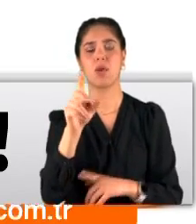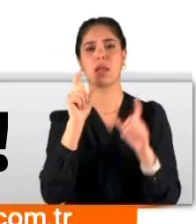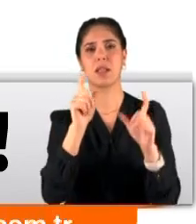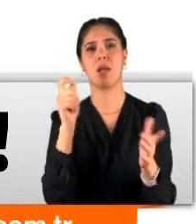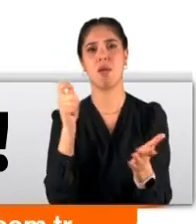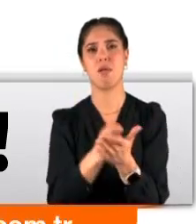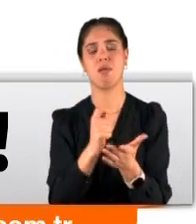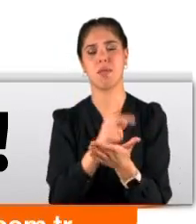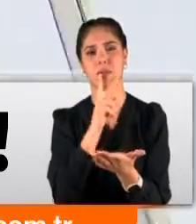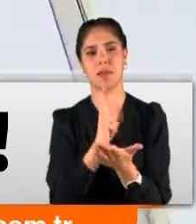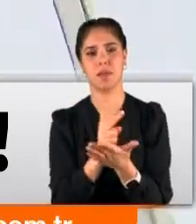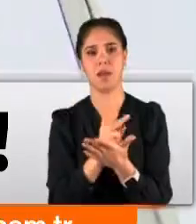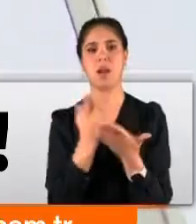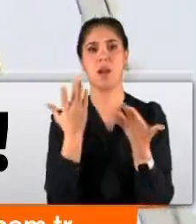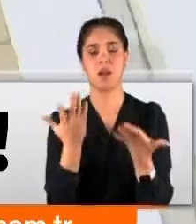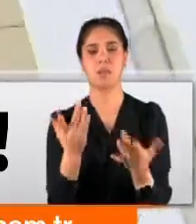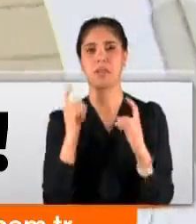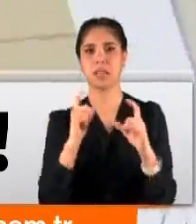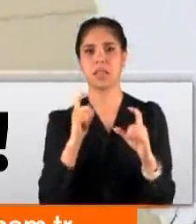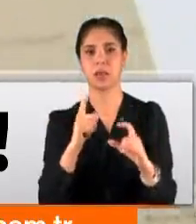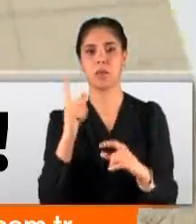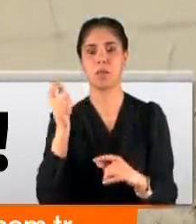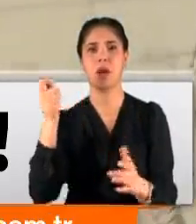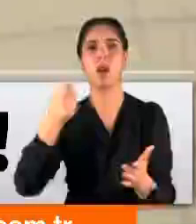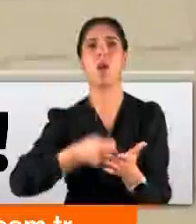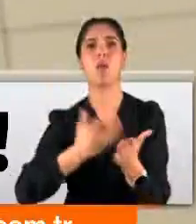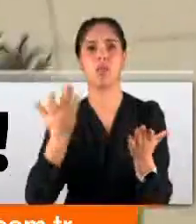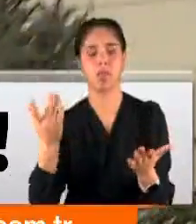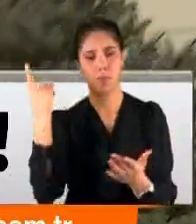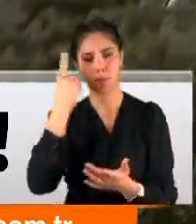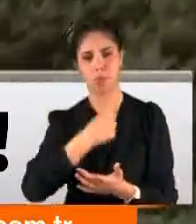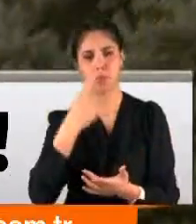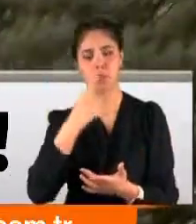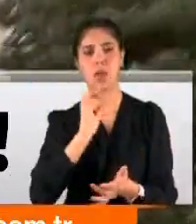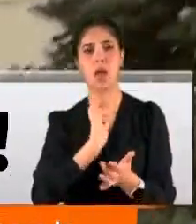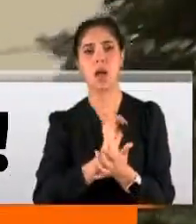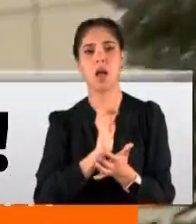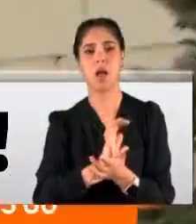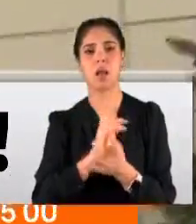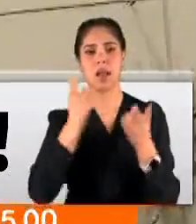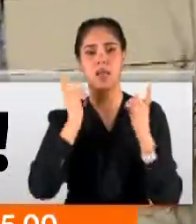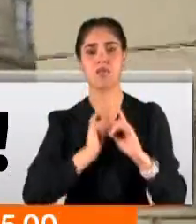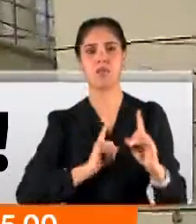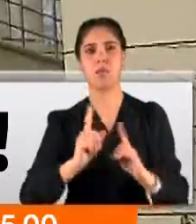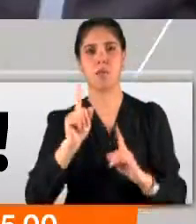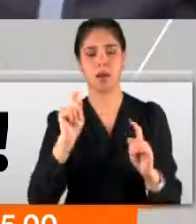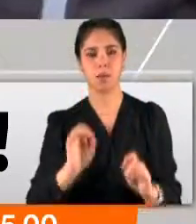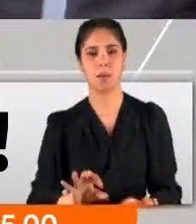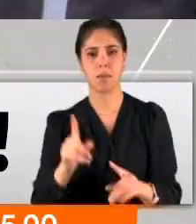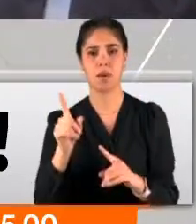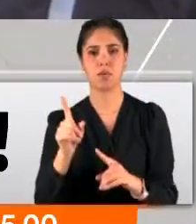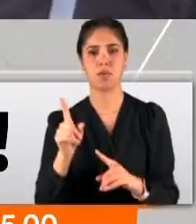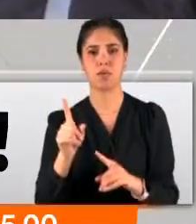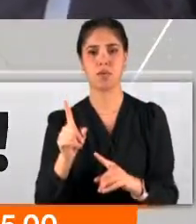tarafından ödenmesine hükmetti. Ancak SGK parayı hala ödemeyince ailede icra davası başlattı.